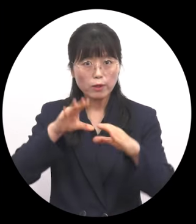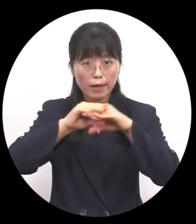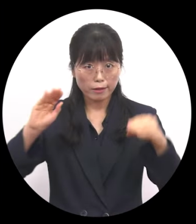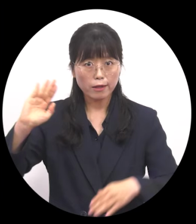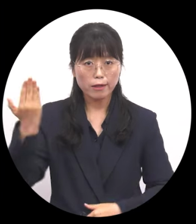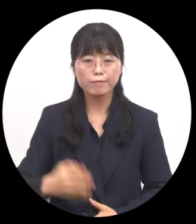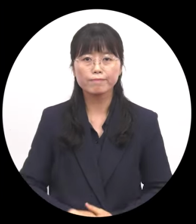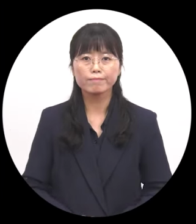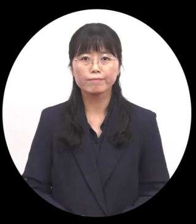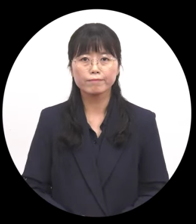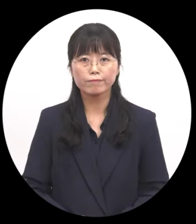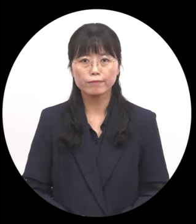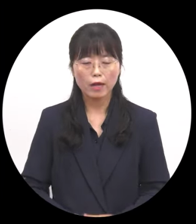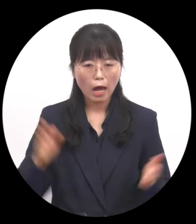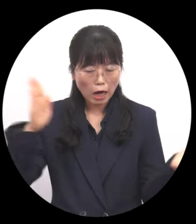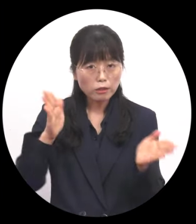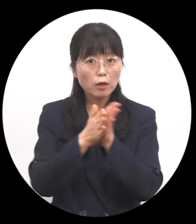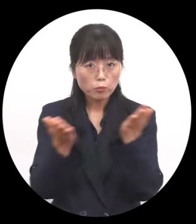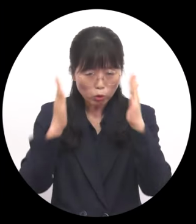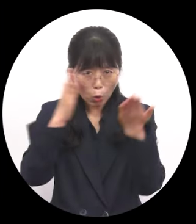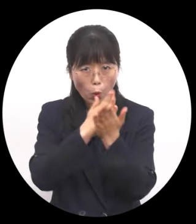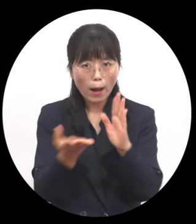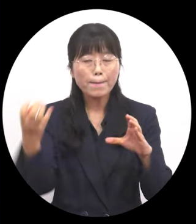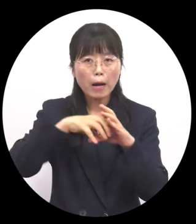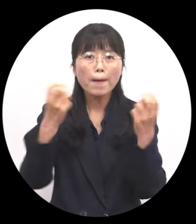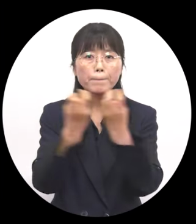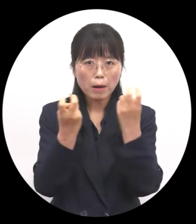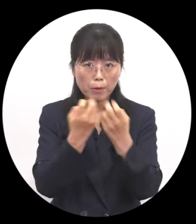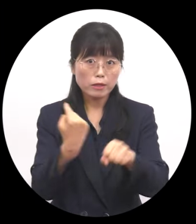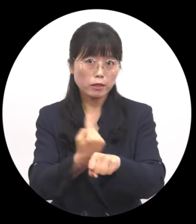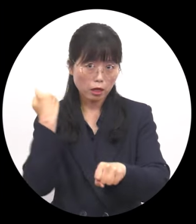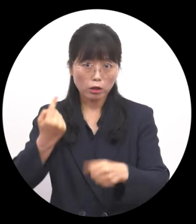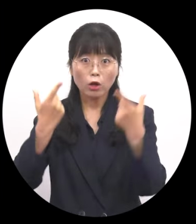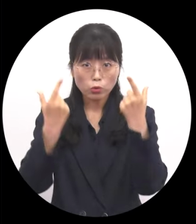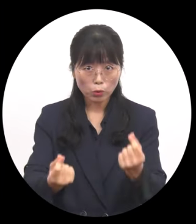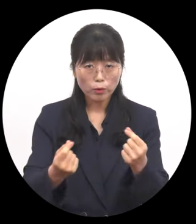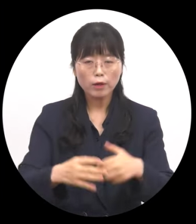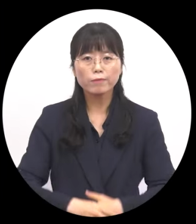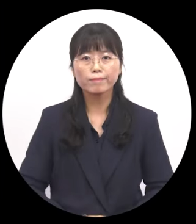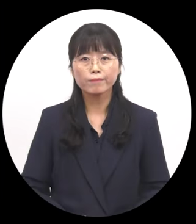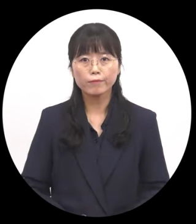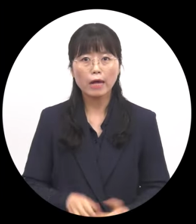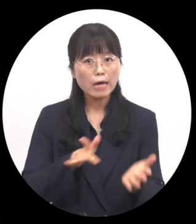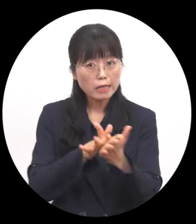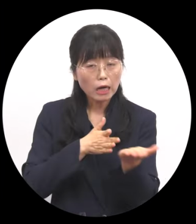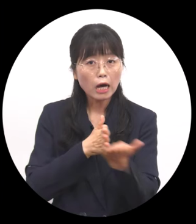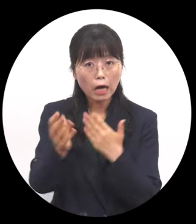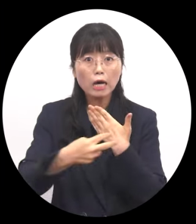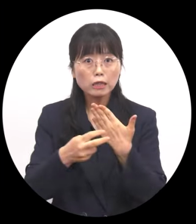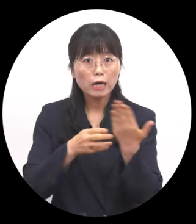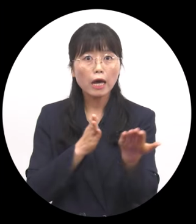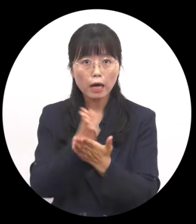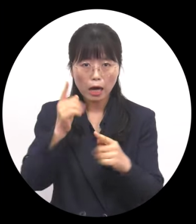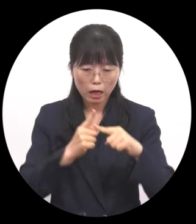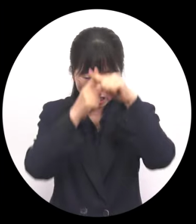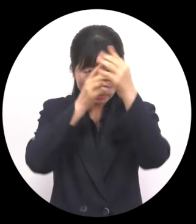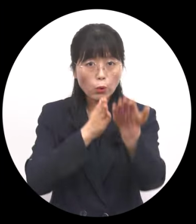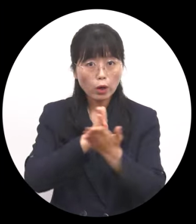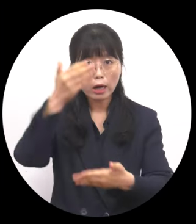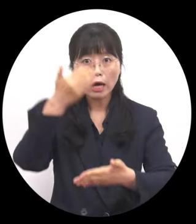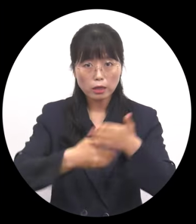됩니다. 학생부의 교과 반영 방법은 전년도와 동일하고요. 약학과, 의예과,